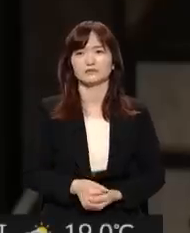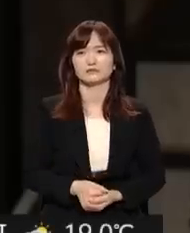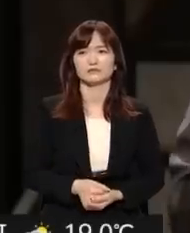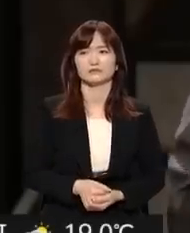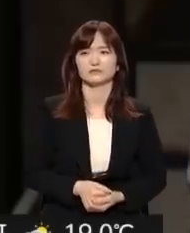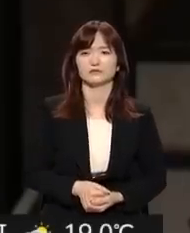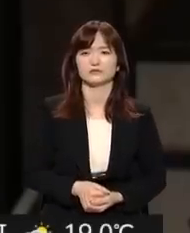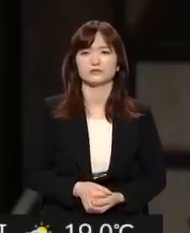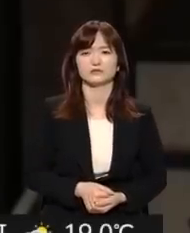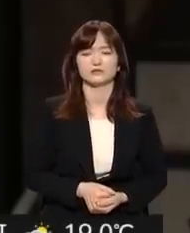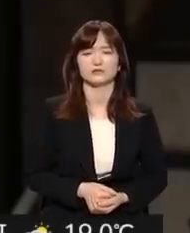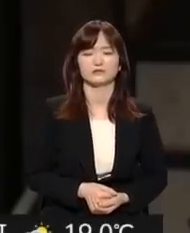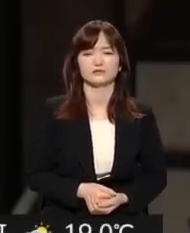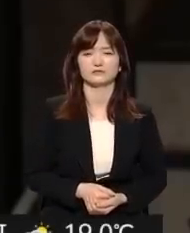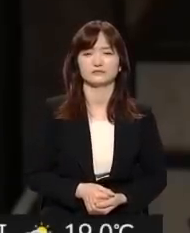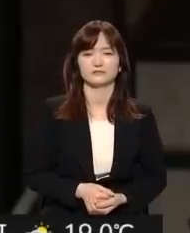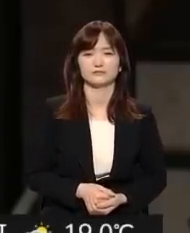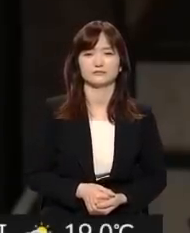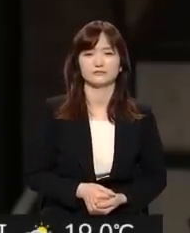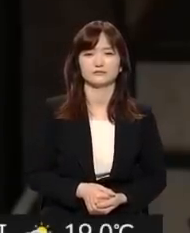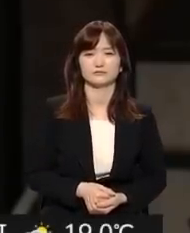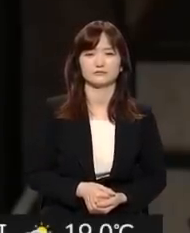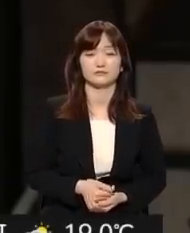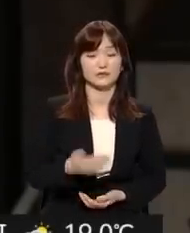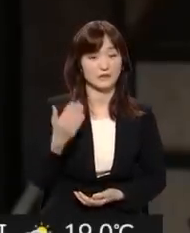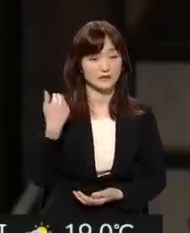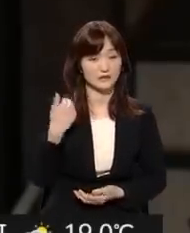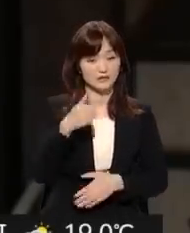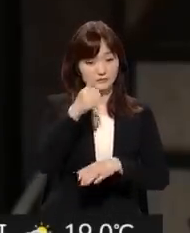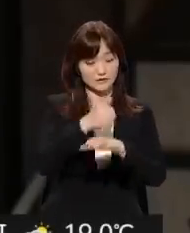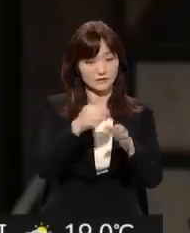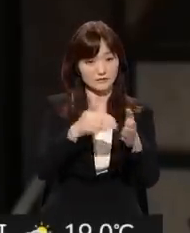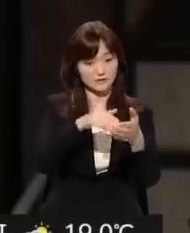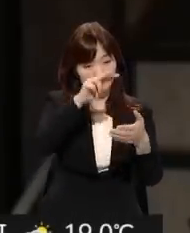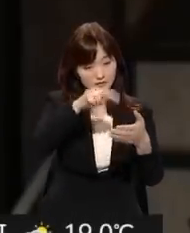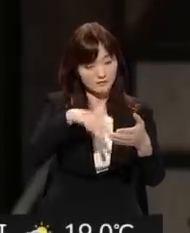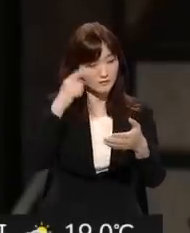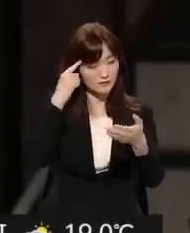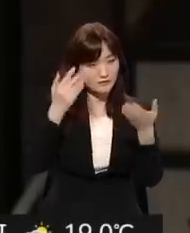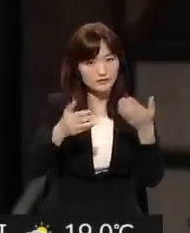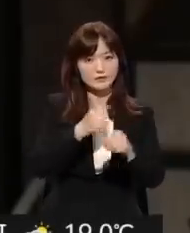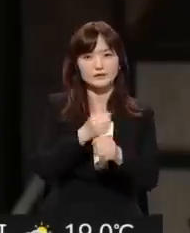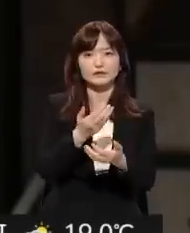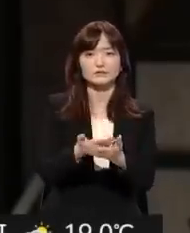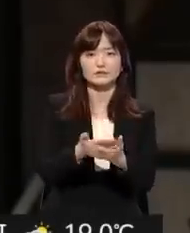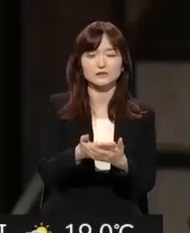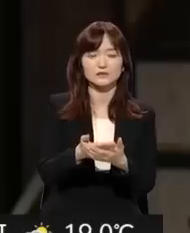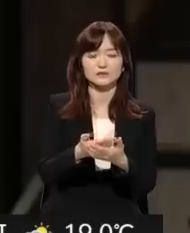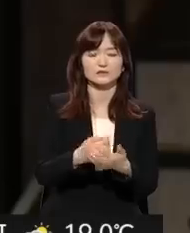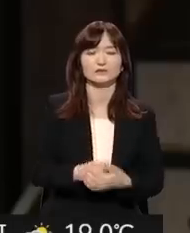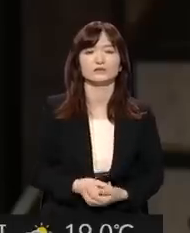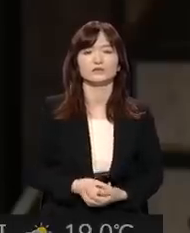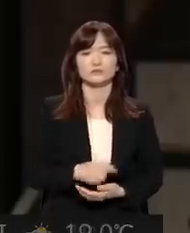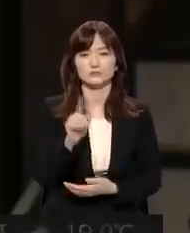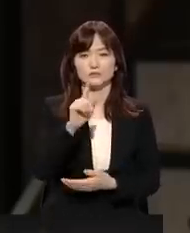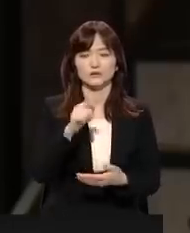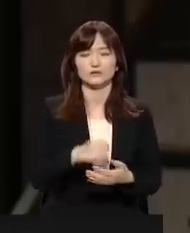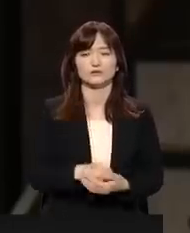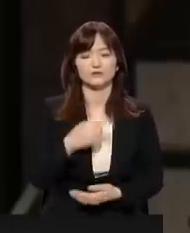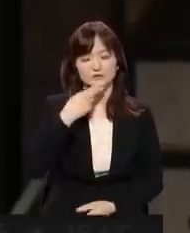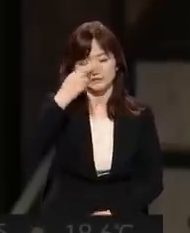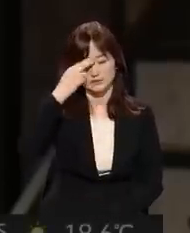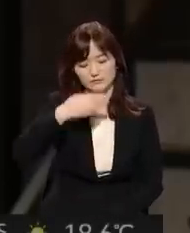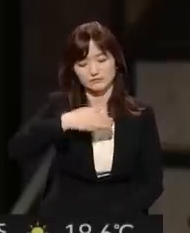하게 돼라는데 아까 끝까지 읽어보고 판단해 주세요라던 그 분의 사연이 이제부터 또 시작이 되는데요. 이제 술 먹고